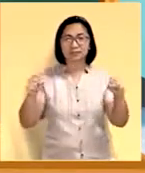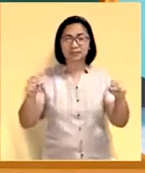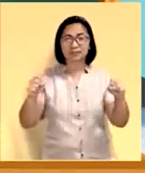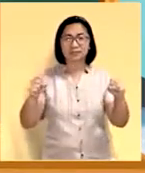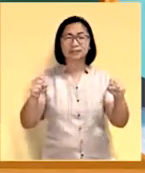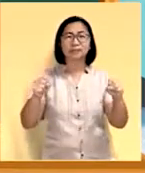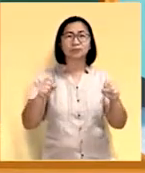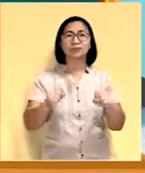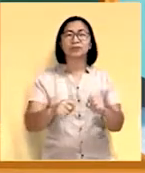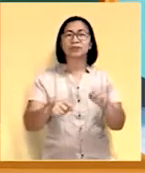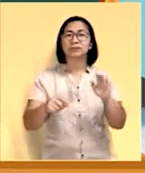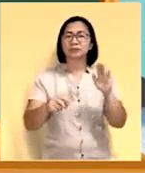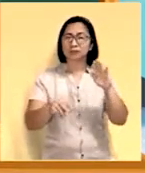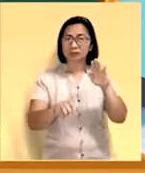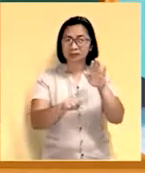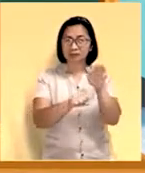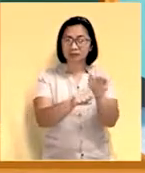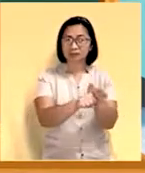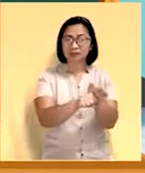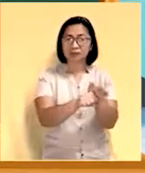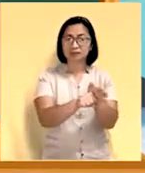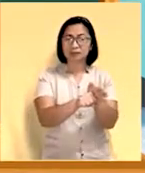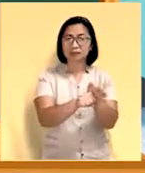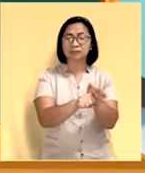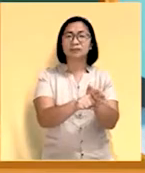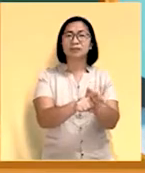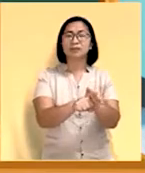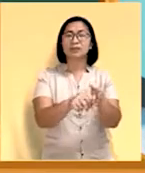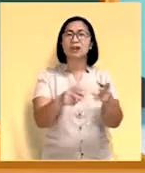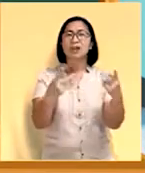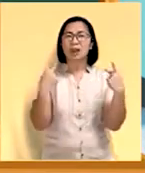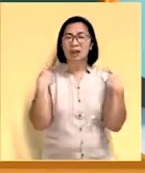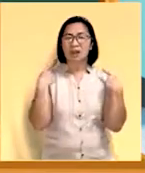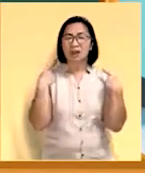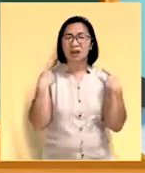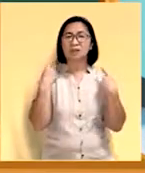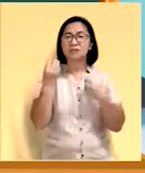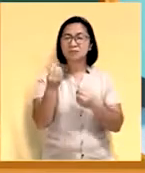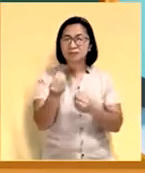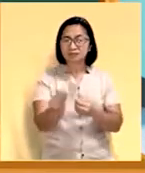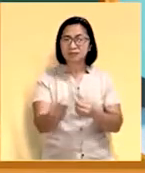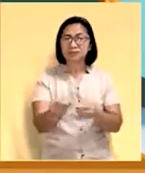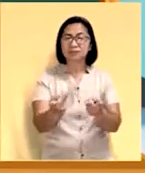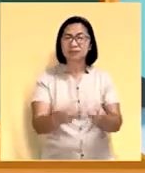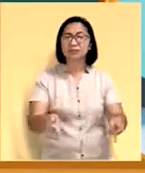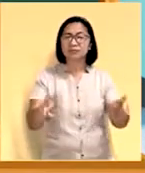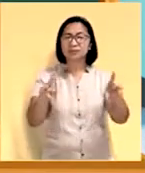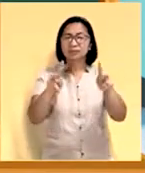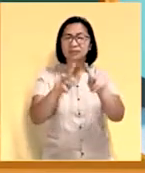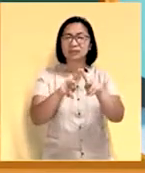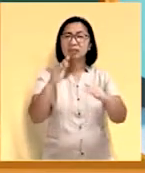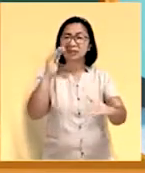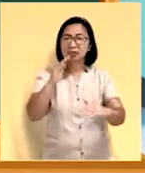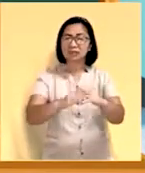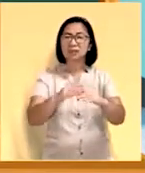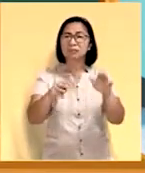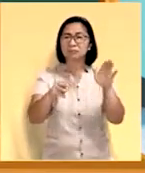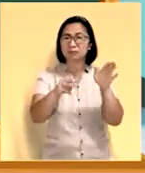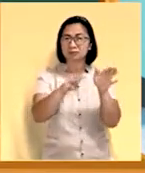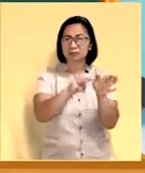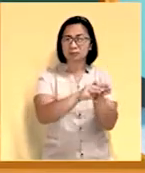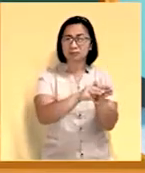sentence. Ang subtrahend naman ay may mas mababang value kaysa sa minuend.